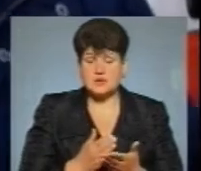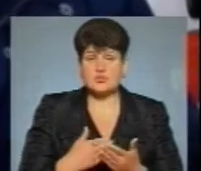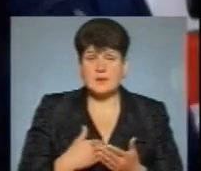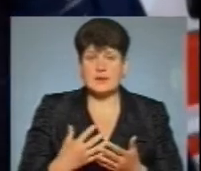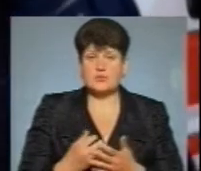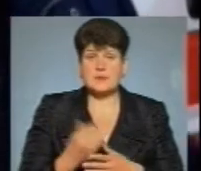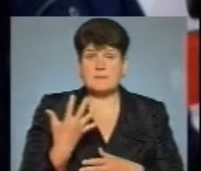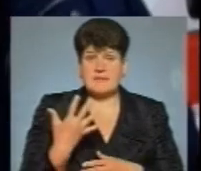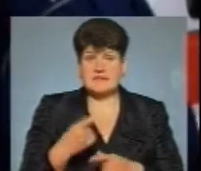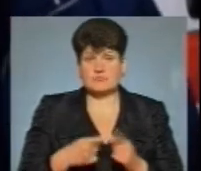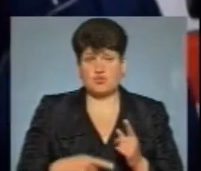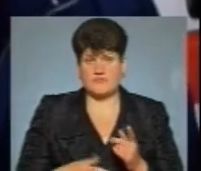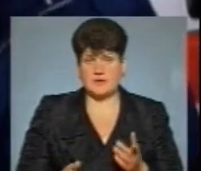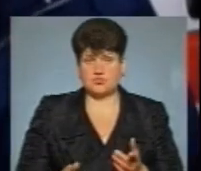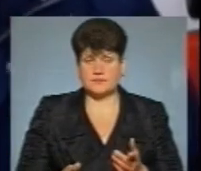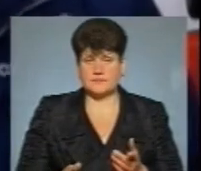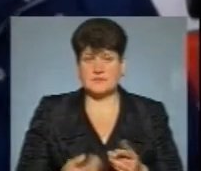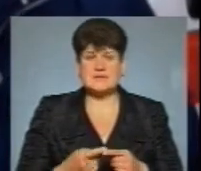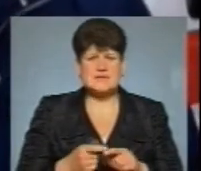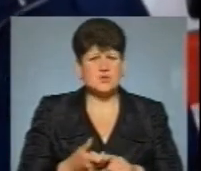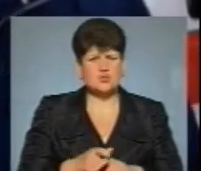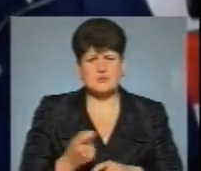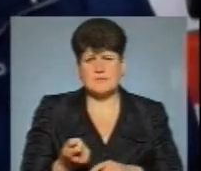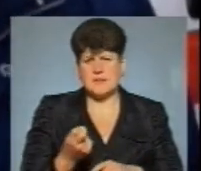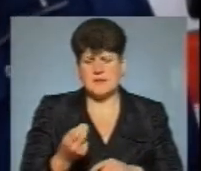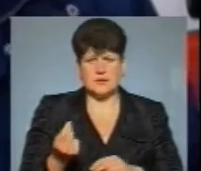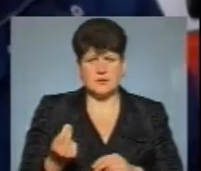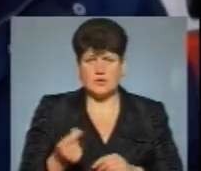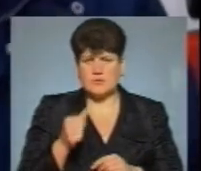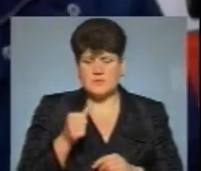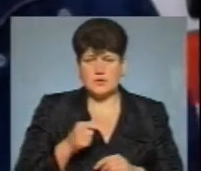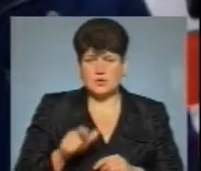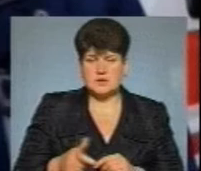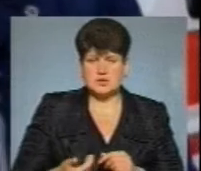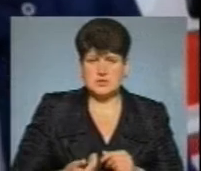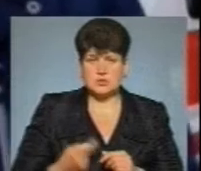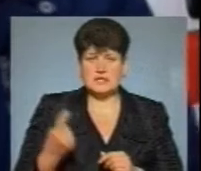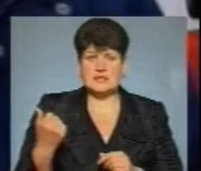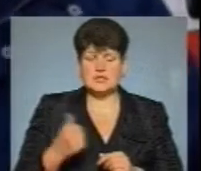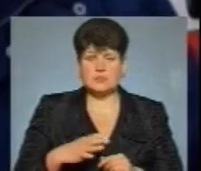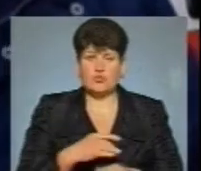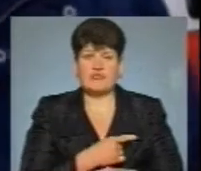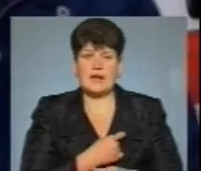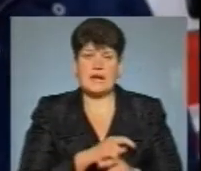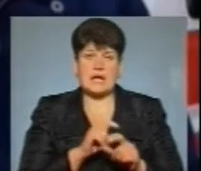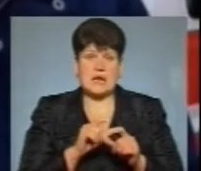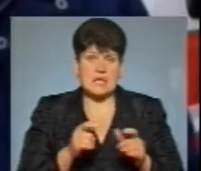виходить 5,5. То є дуже маленькі гроші на місяць людині прожити. Тиждень я пробув на лікарняному,